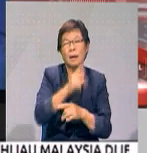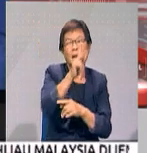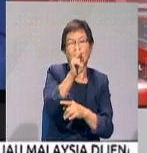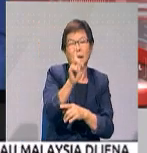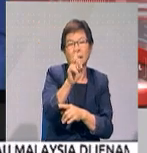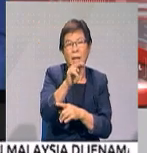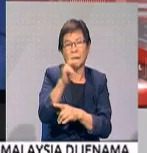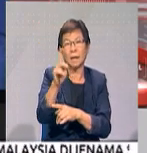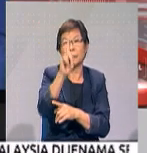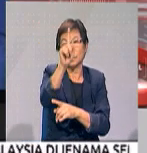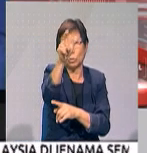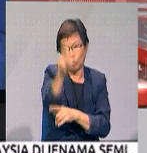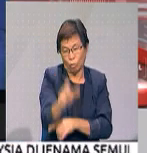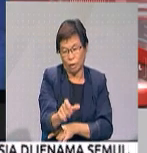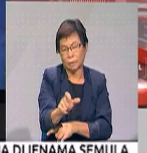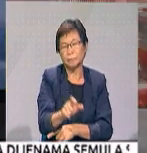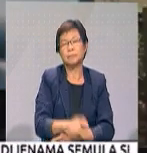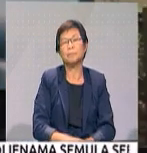KDNK per kapita.